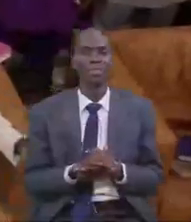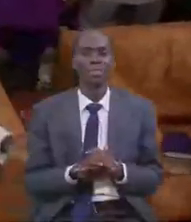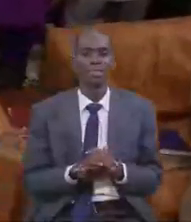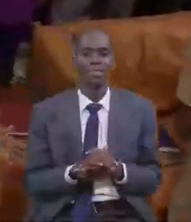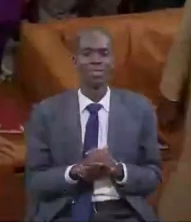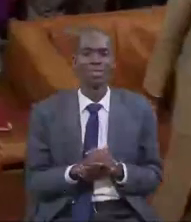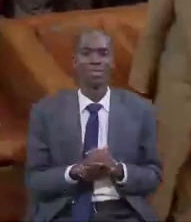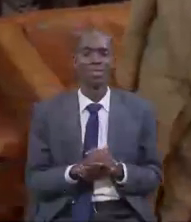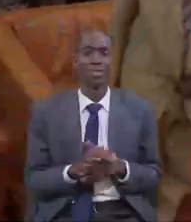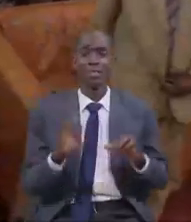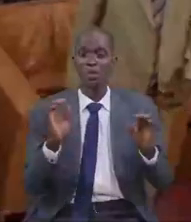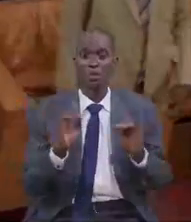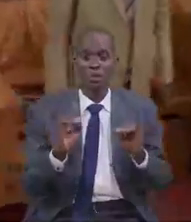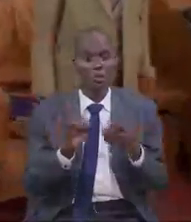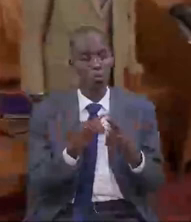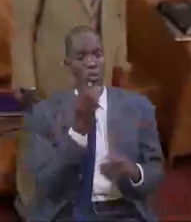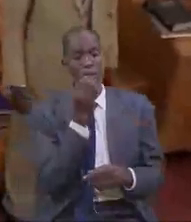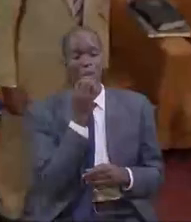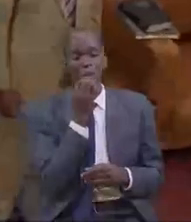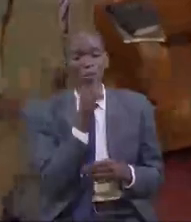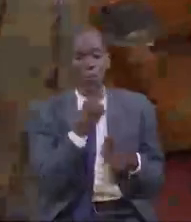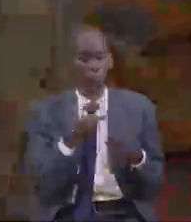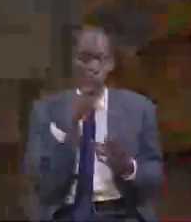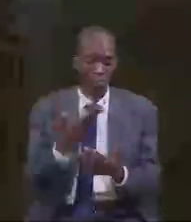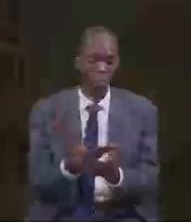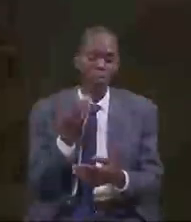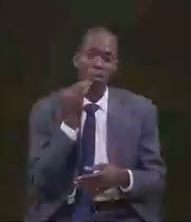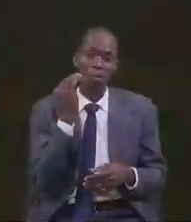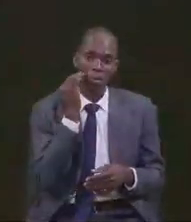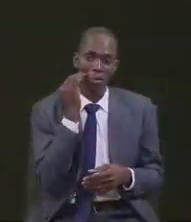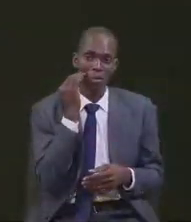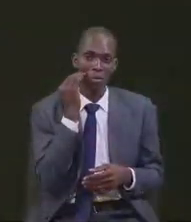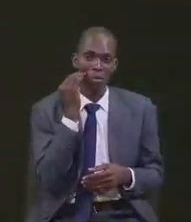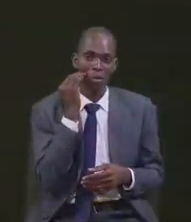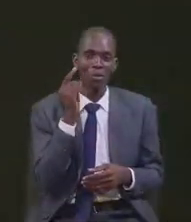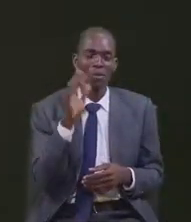Il n'y a rien à manger. Arrivez à la maison. Vous allez découvrir